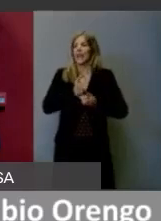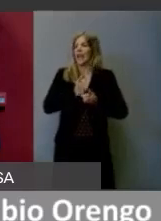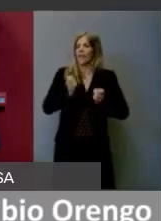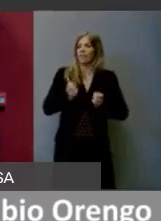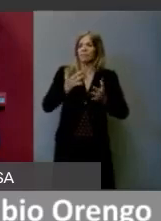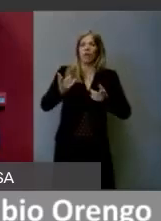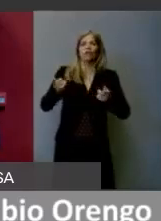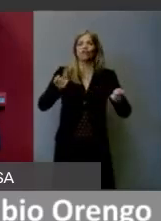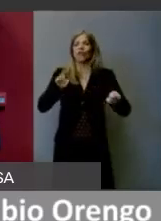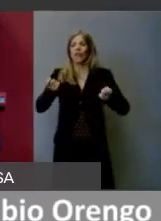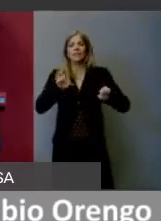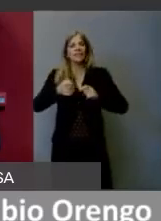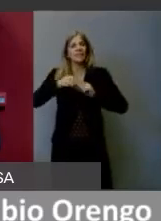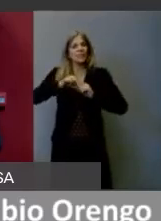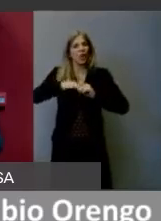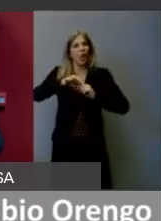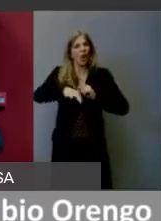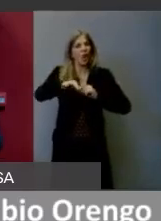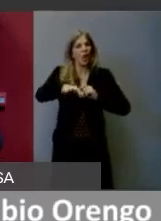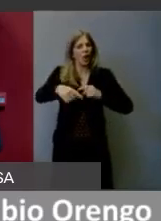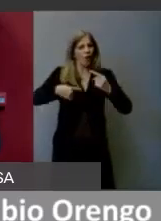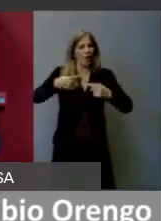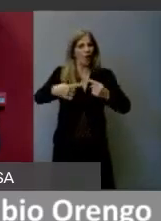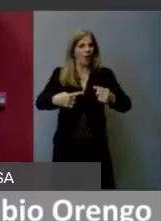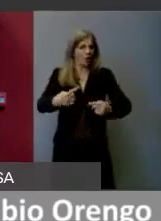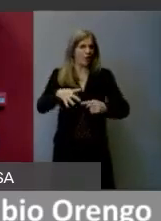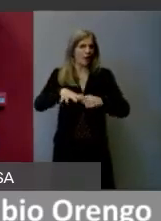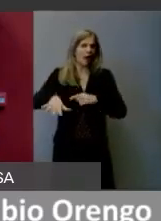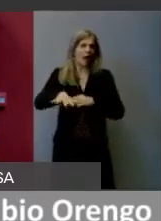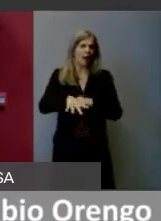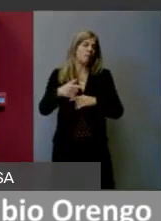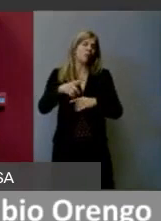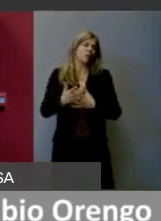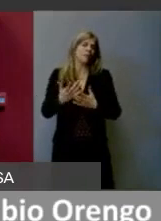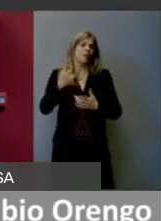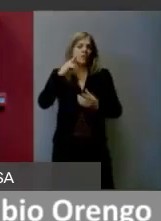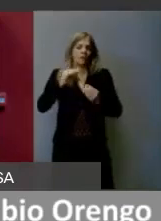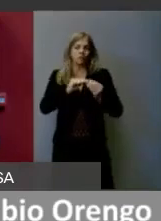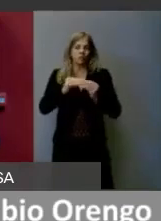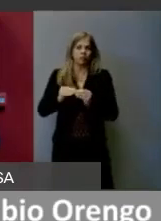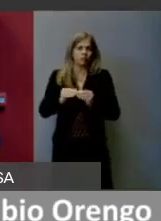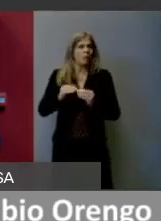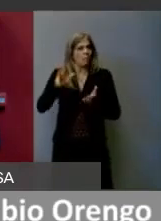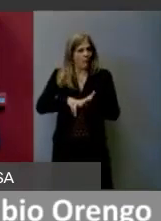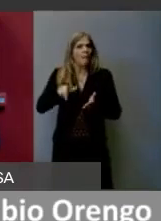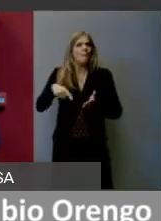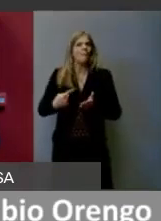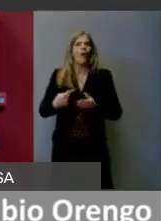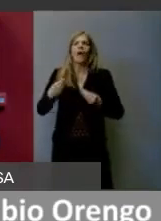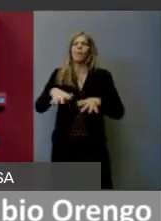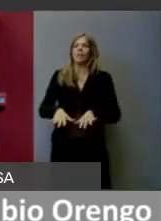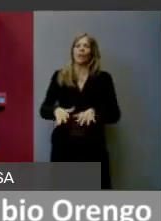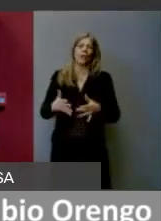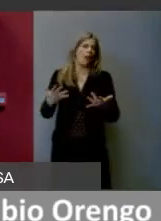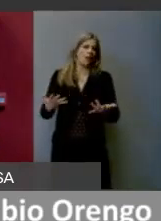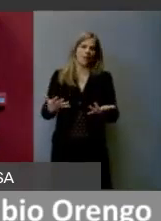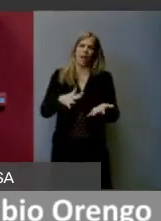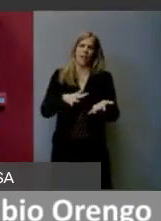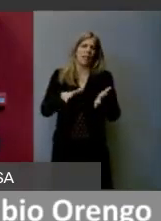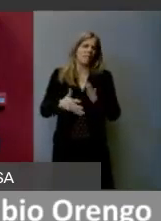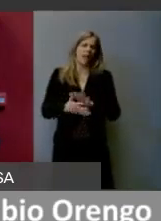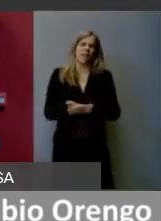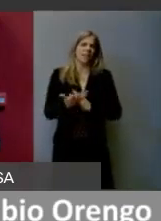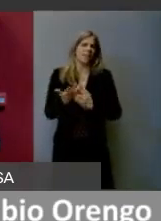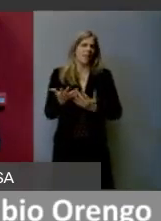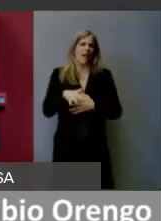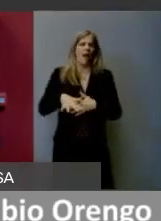la gestione dell'area. Questo è uno degli elementi più importanti, perché le aree poi abbandonate a se stesse, non gestite, diventano delle